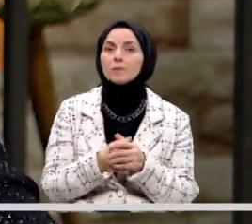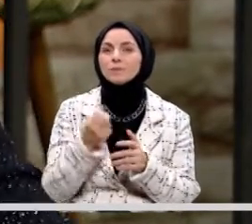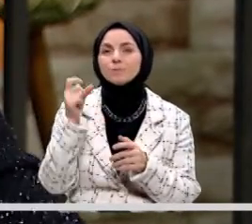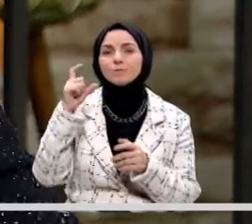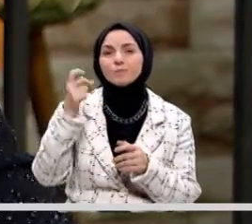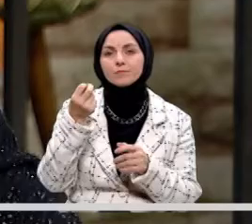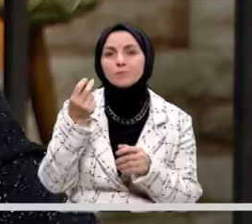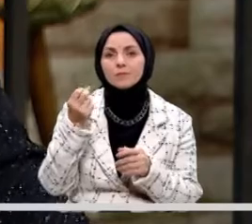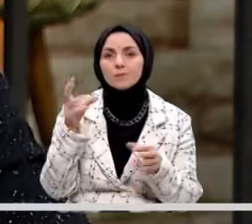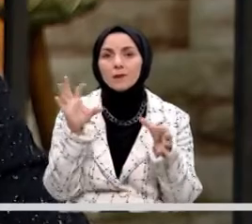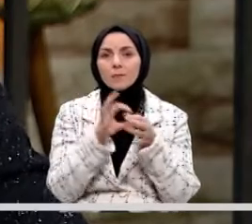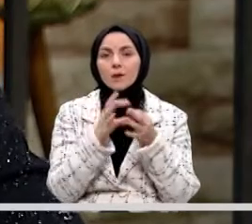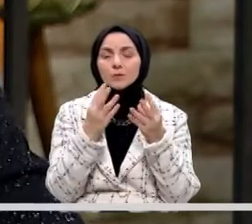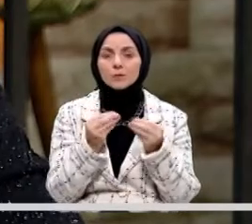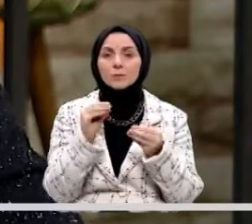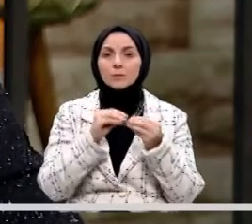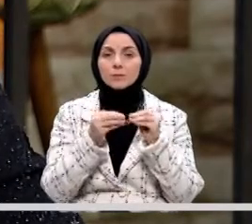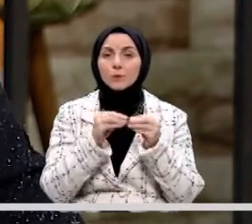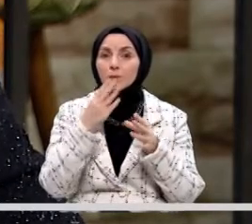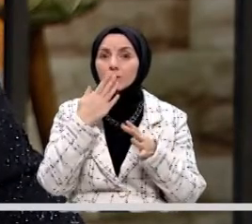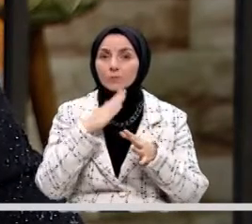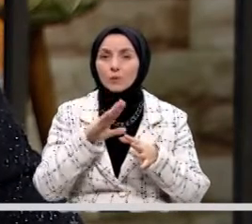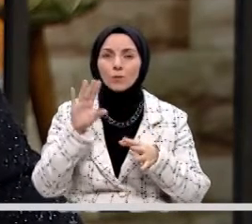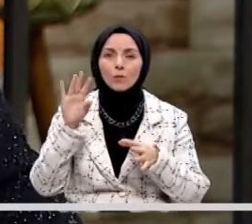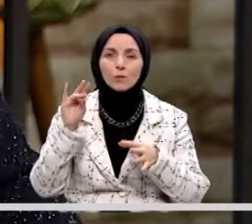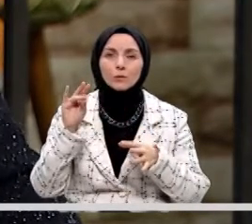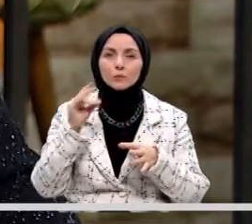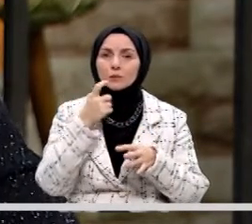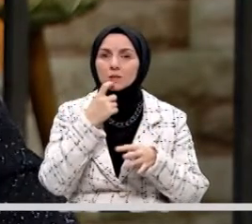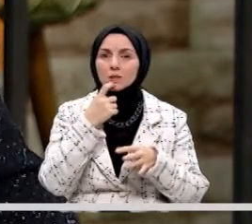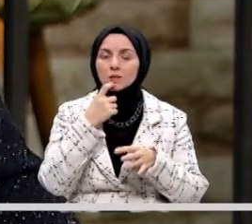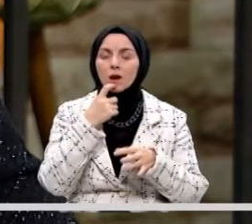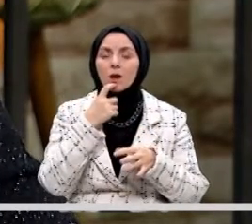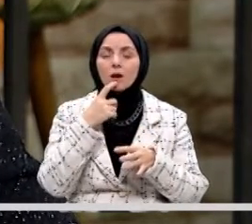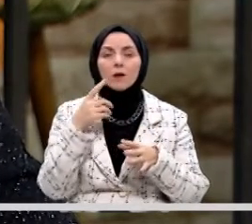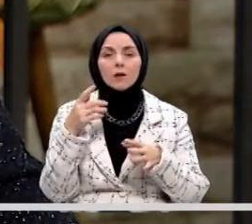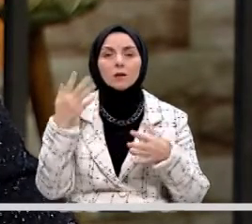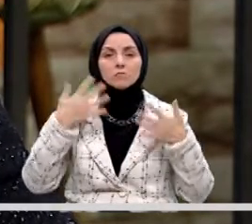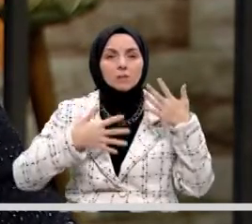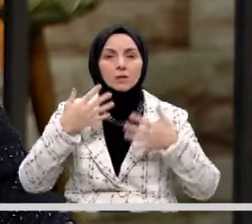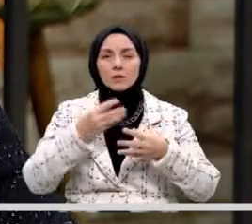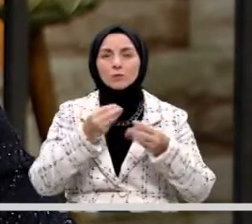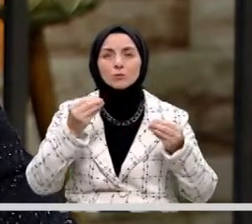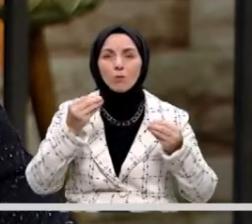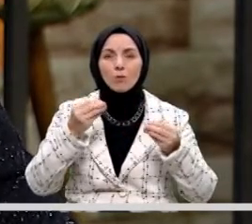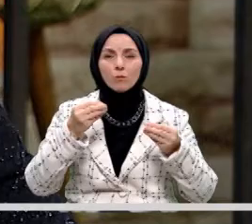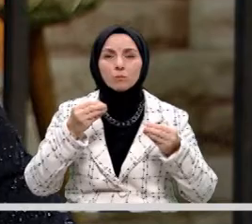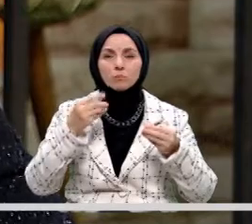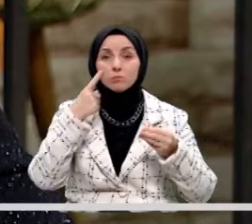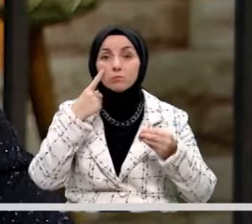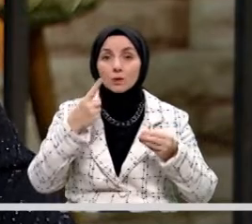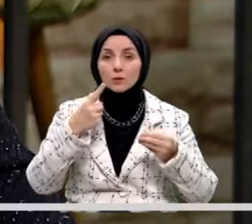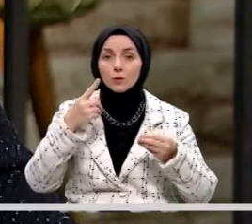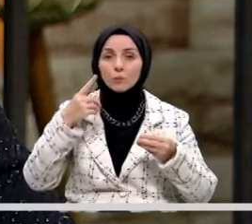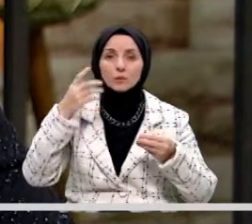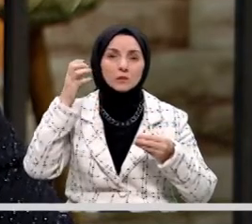problemimiz yok 13 yaşında içeriye Kapanı ekranda bir bağımlılığı var mıydı Ve canını ona baksın Eğer elinde telefon varsa kendine özel aylık bir